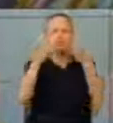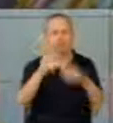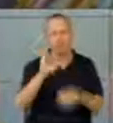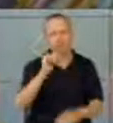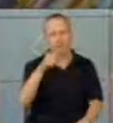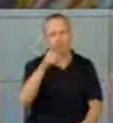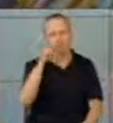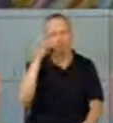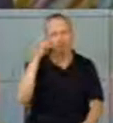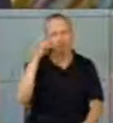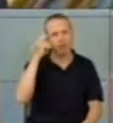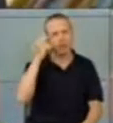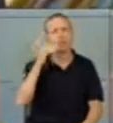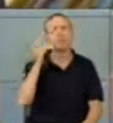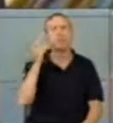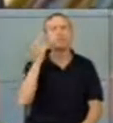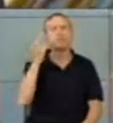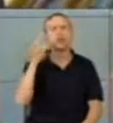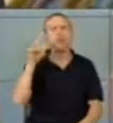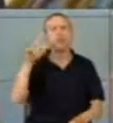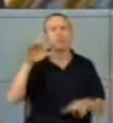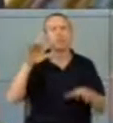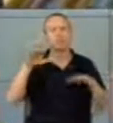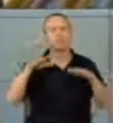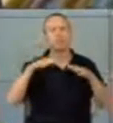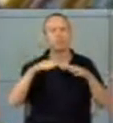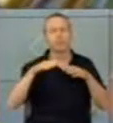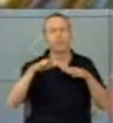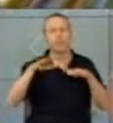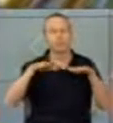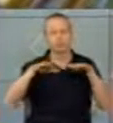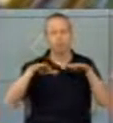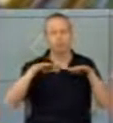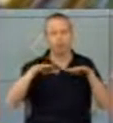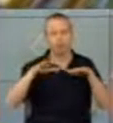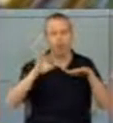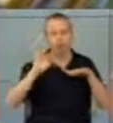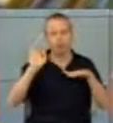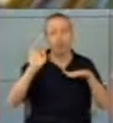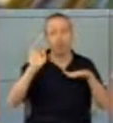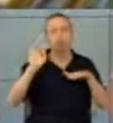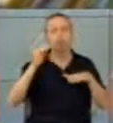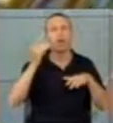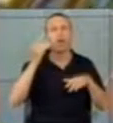ידעתם שהאמריקאים, הממשל של אובמה, תומך באיראן,